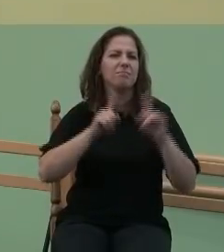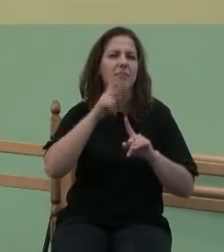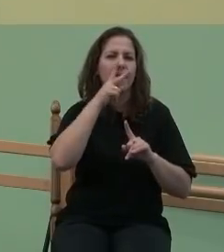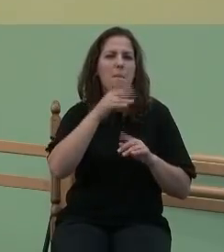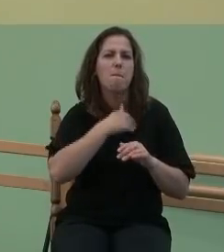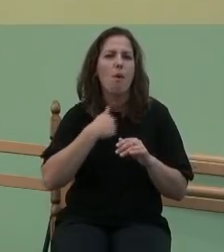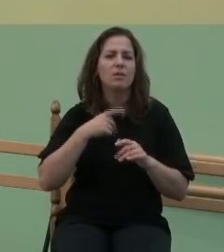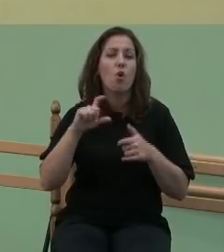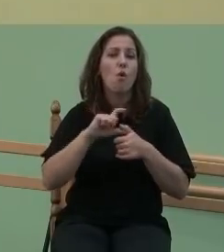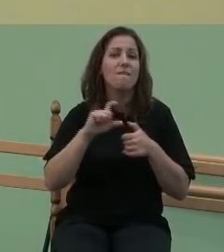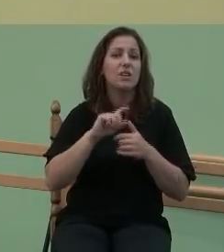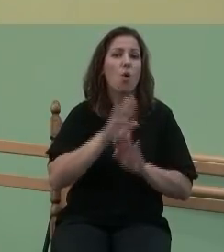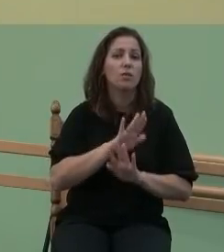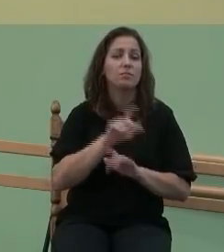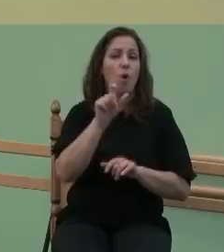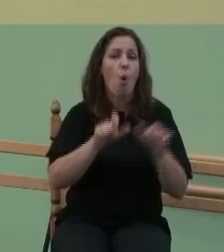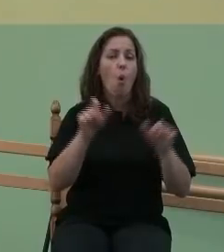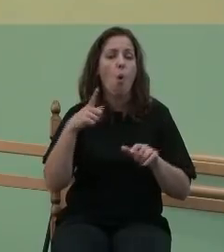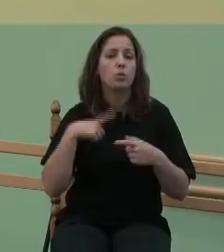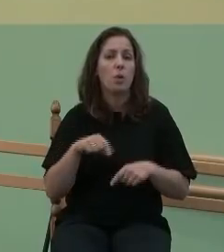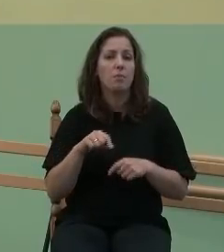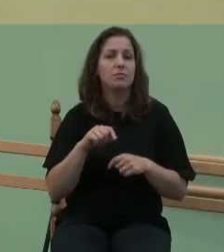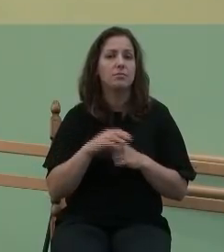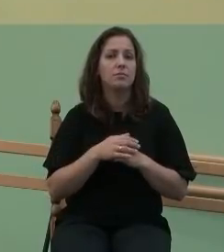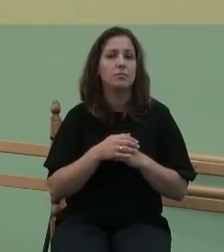w Polsce konwencji chroniącej osoby o